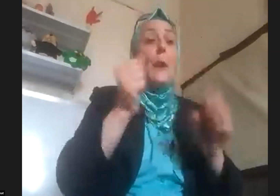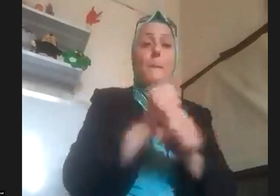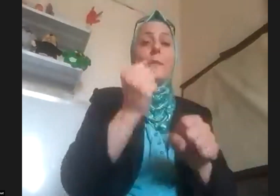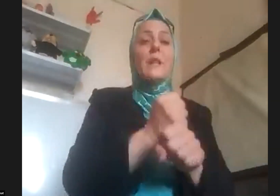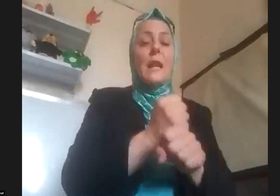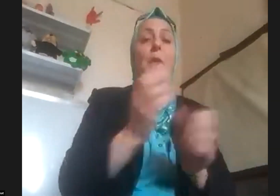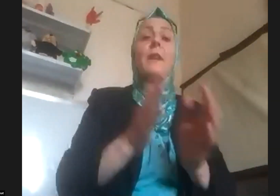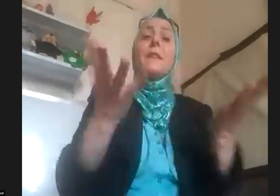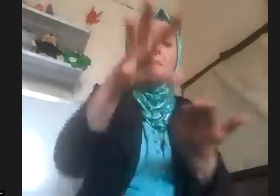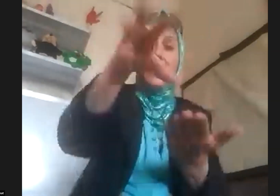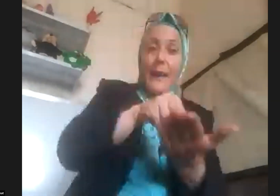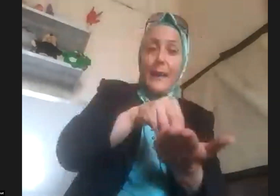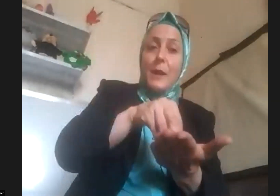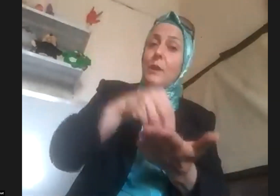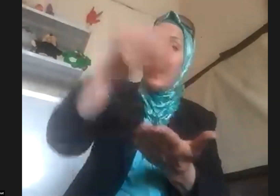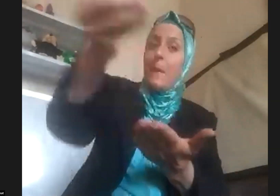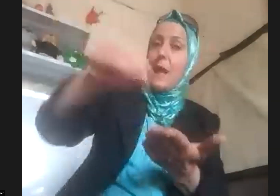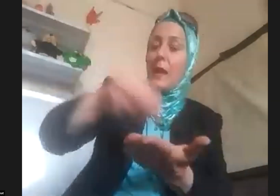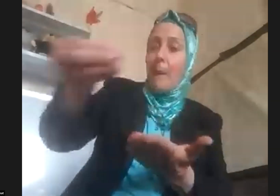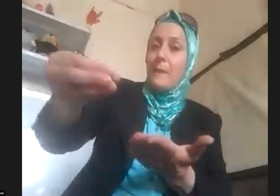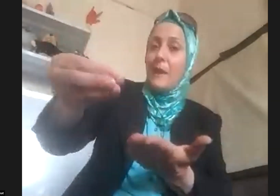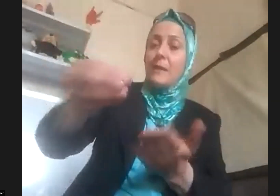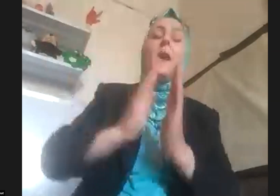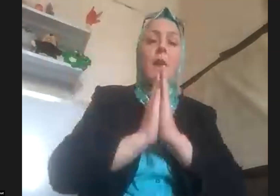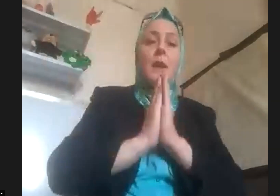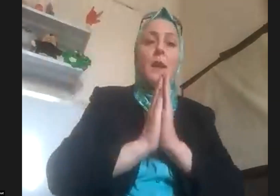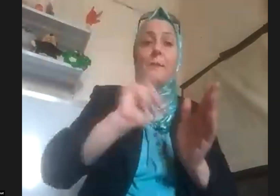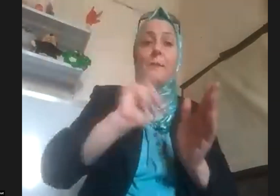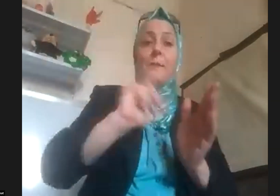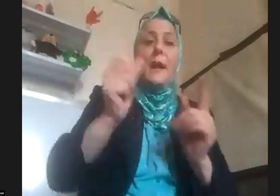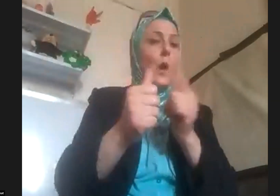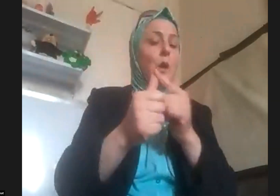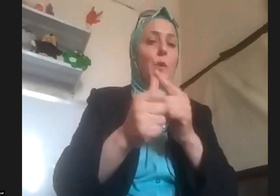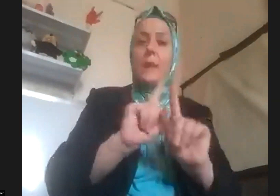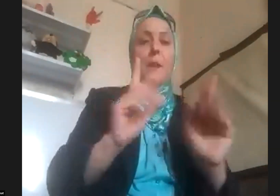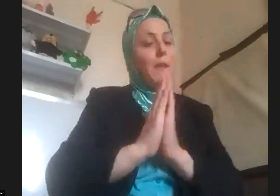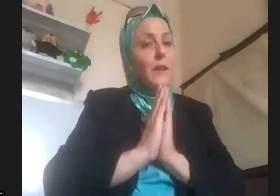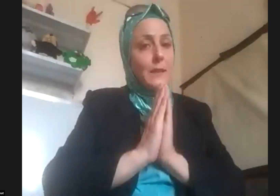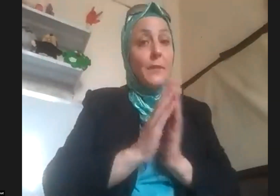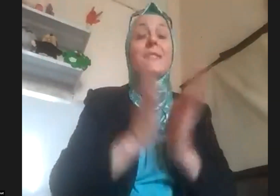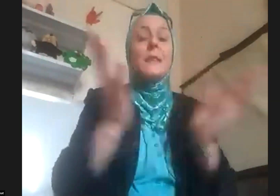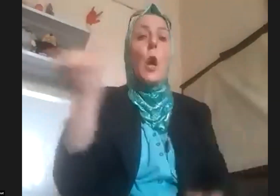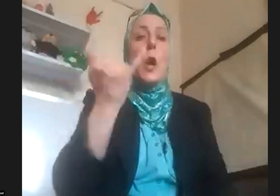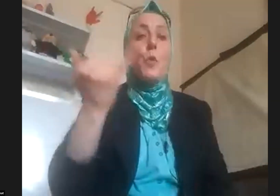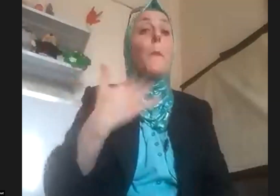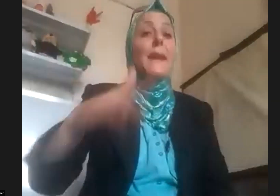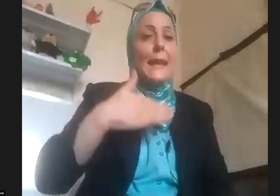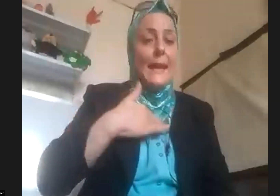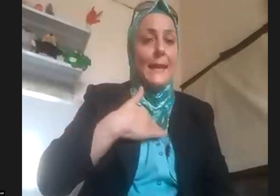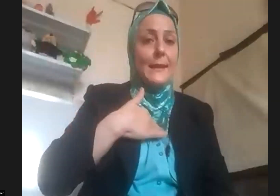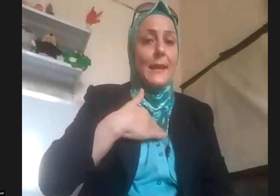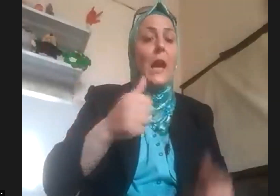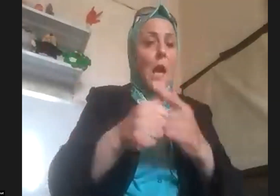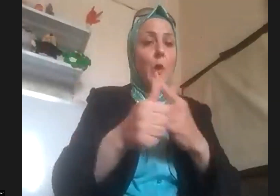للأسف ما كانت من الأولويات بالنسبة لها، بس كثير مهم أن يكون لنا أولوية في المرحلة الحالية من